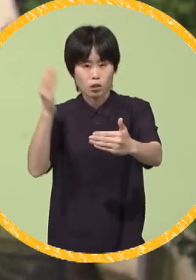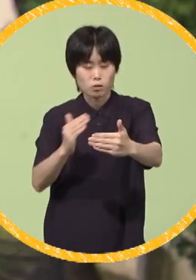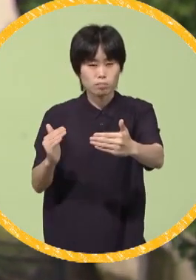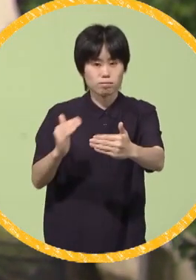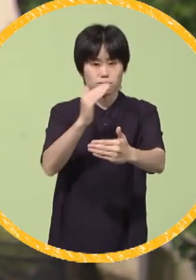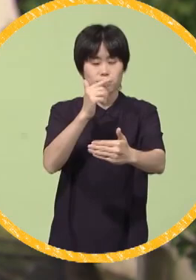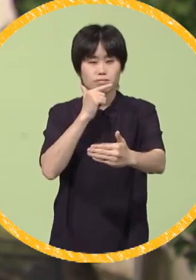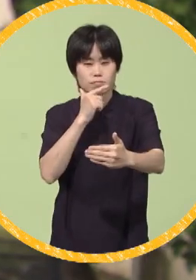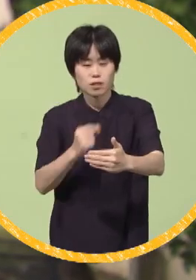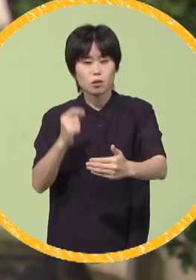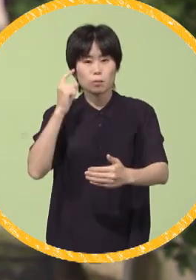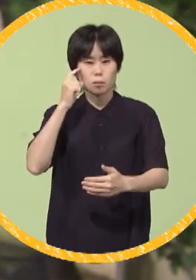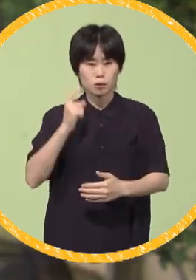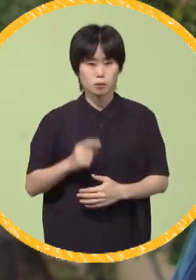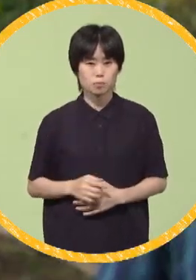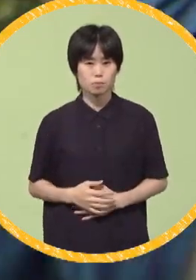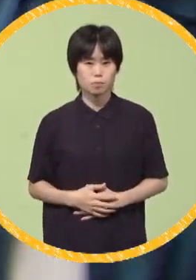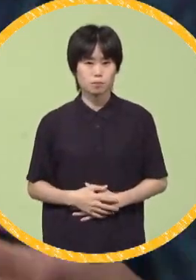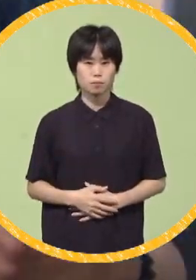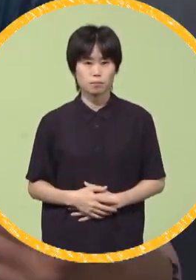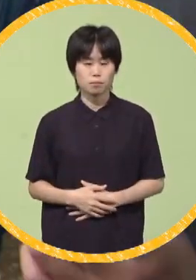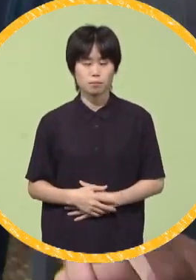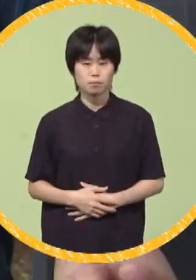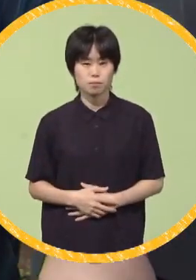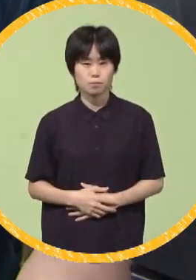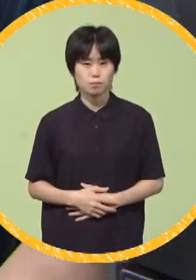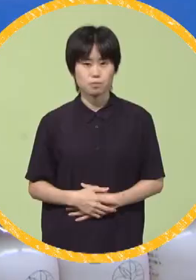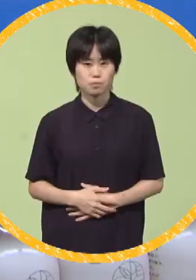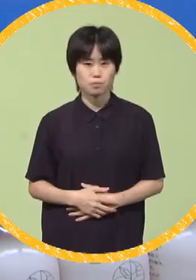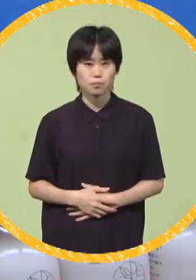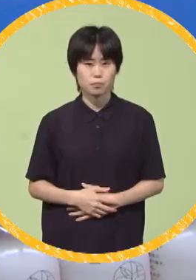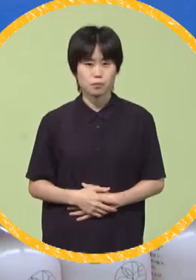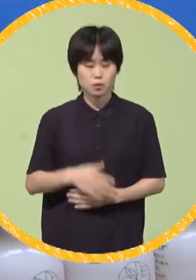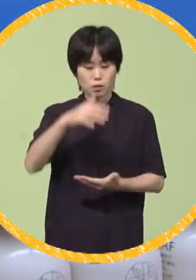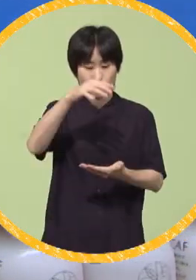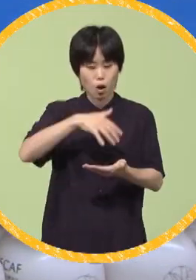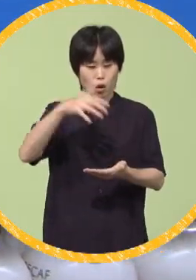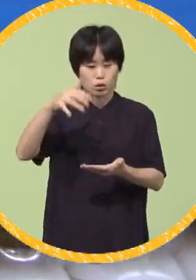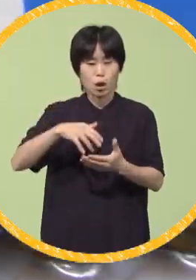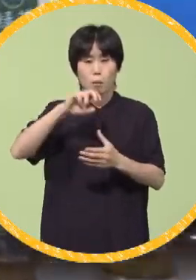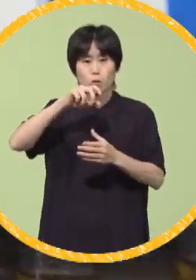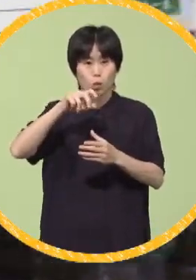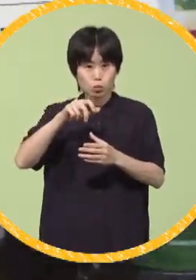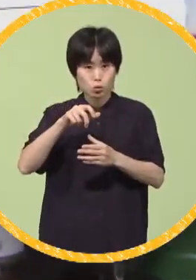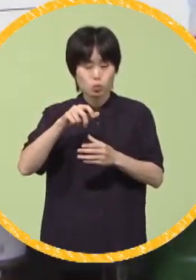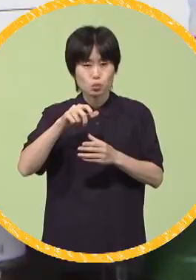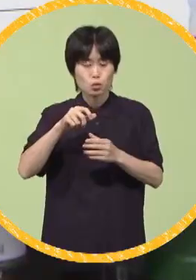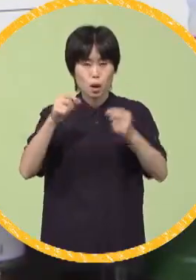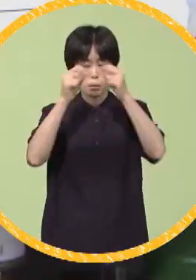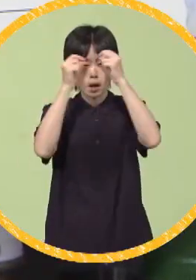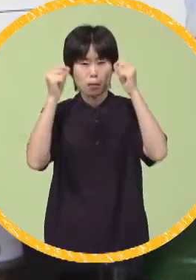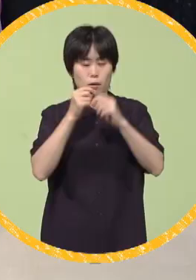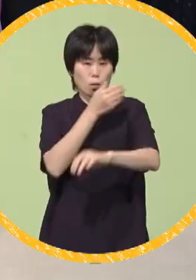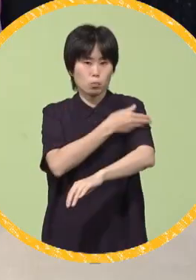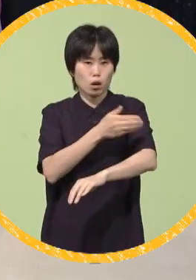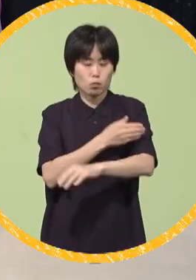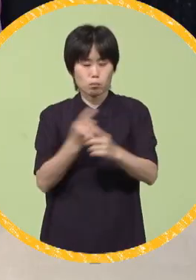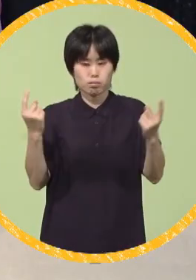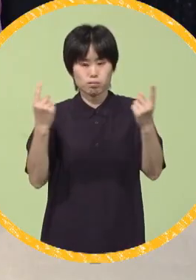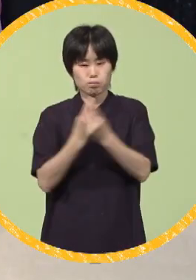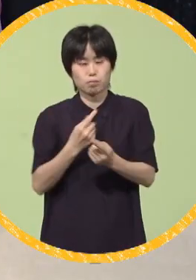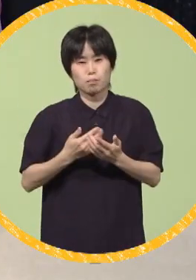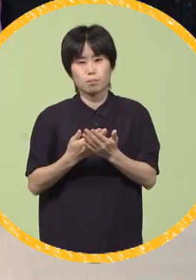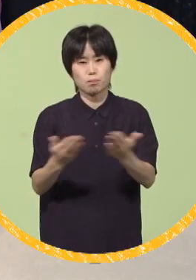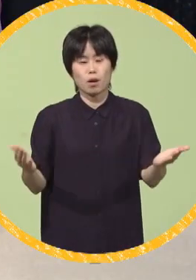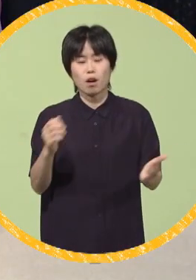ていければいいかなと考えております。 はい、こうしてね、回収されたペットボトルがプライベートブランド商品に生まれ変わって販売され